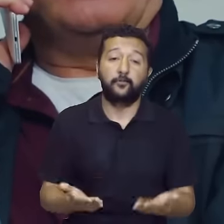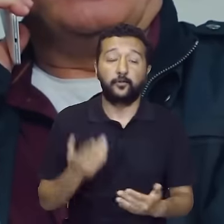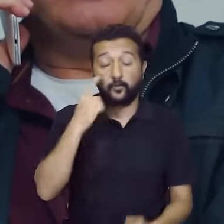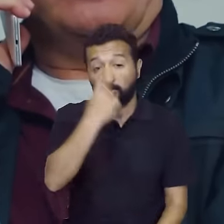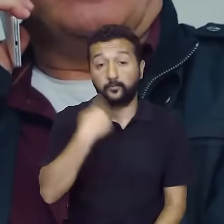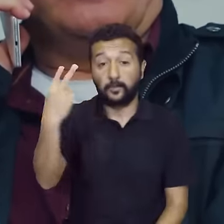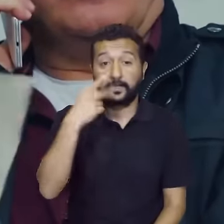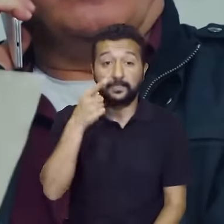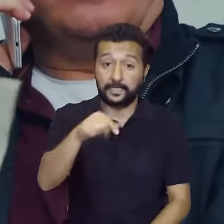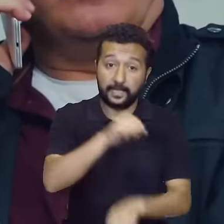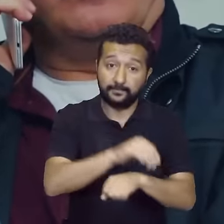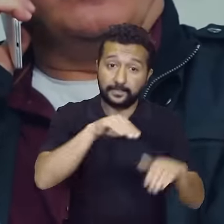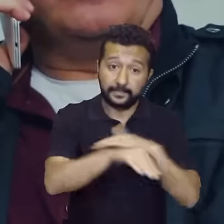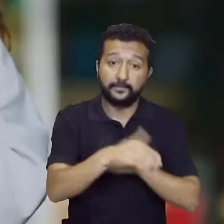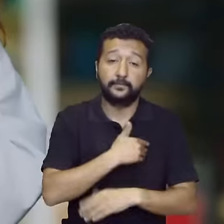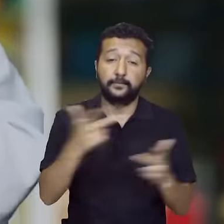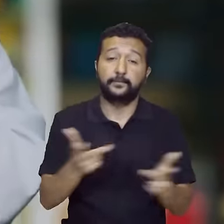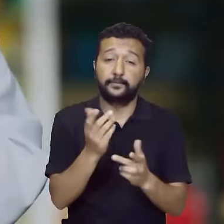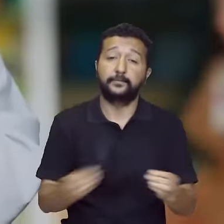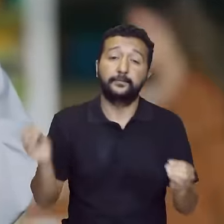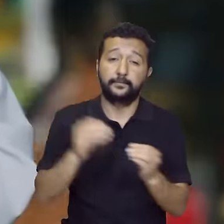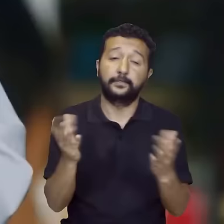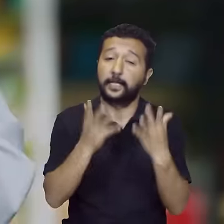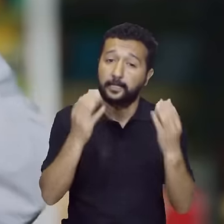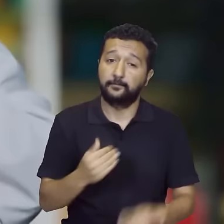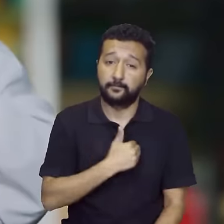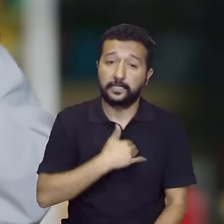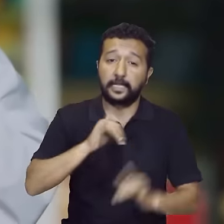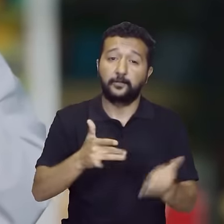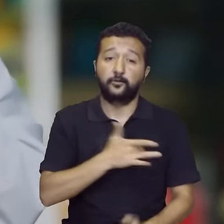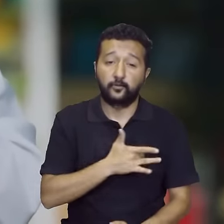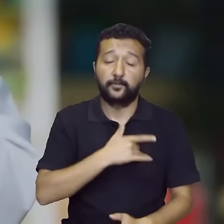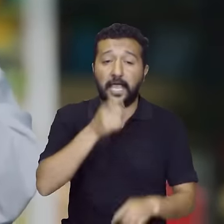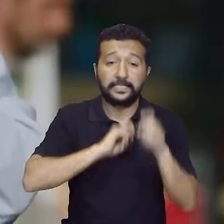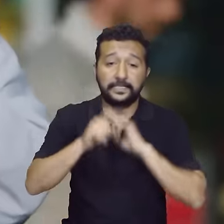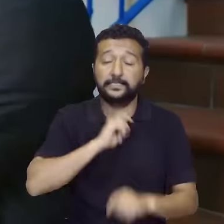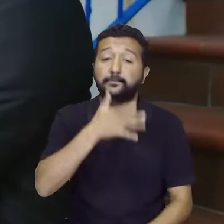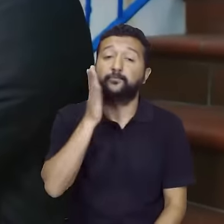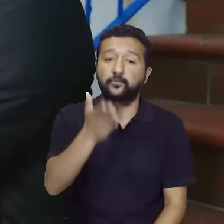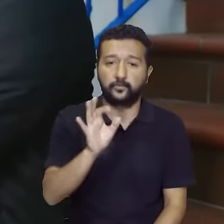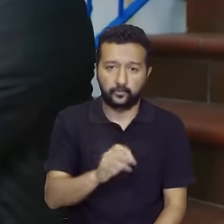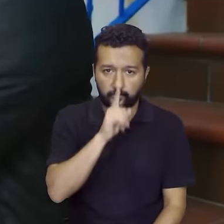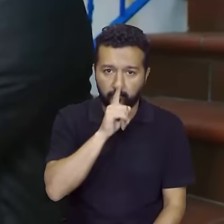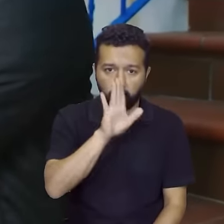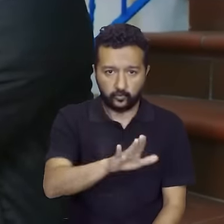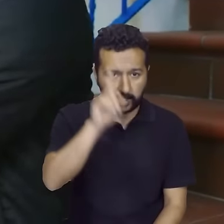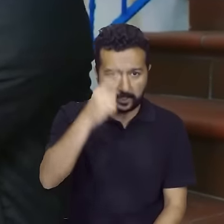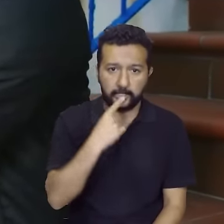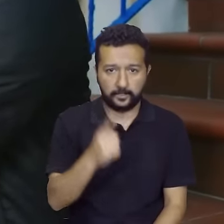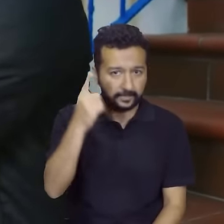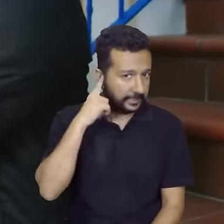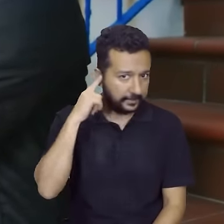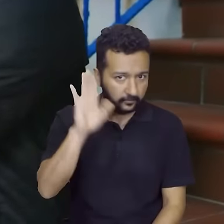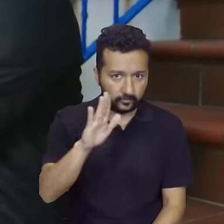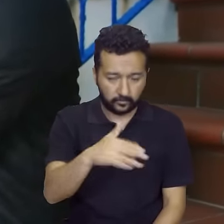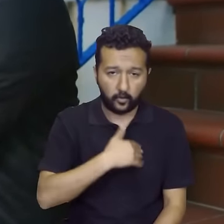yüzüme baktı. Sen içerideyken ben neler çektim Şener'im, neler çektim ben. Yüreğim nasıl acıdı bilmiyorsun. Yahu bir sus Allah aşkına, bir